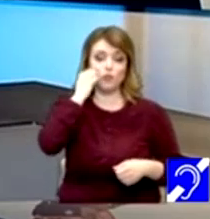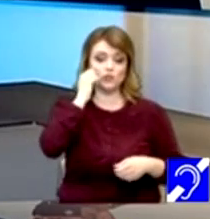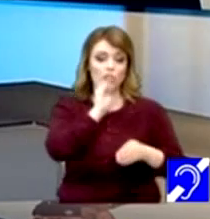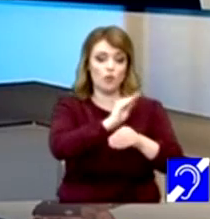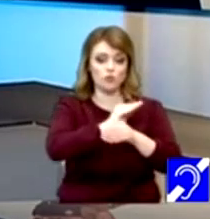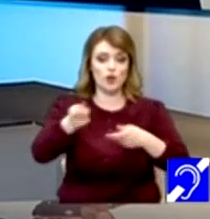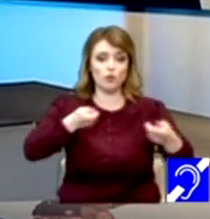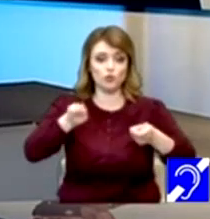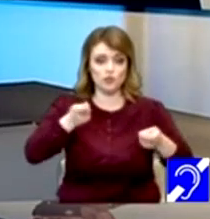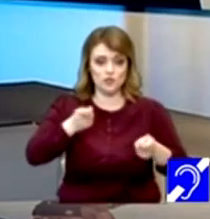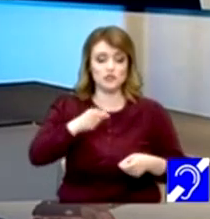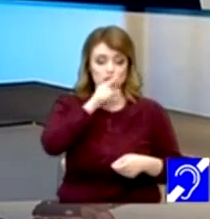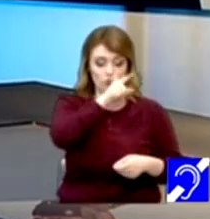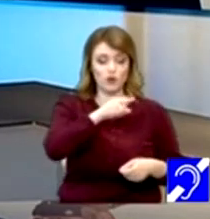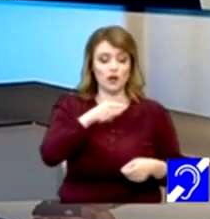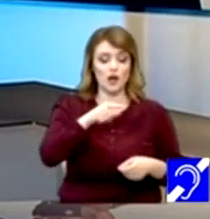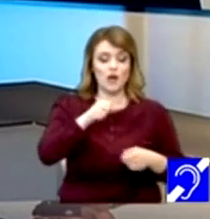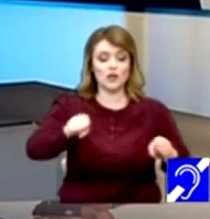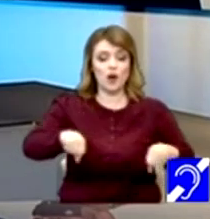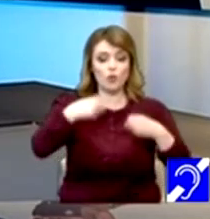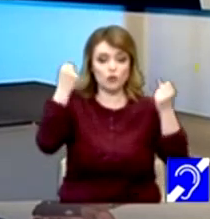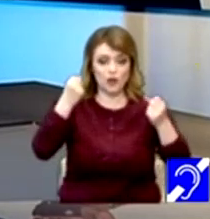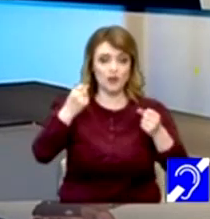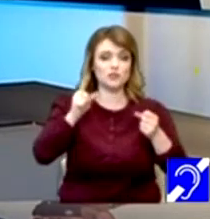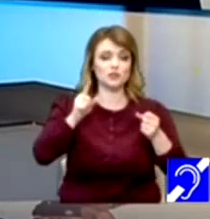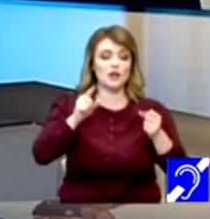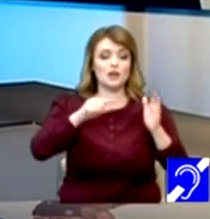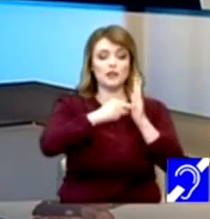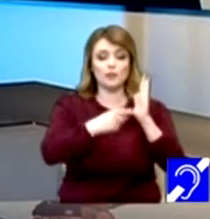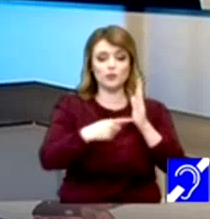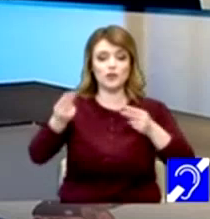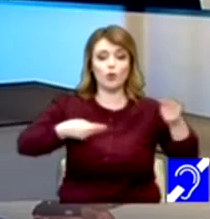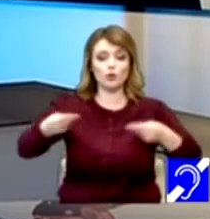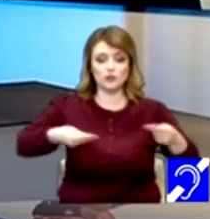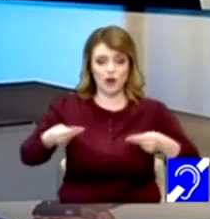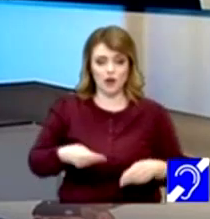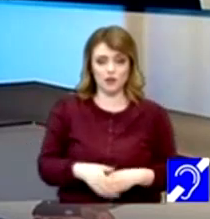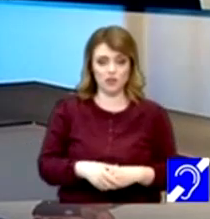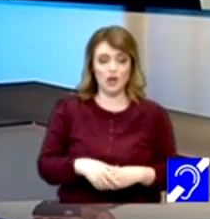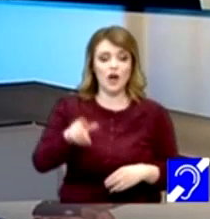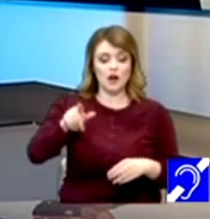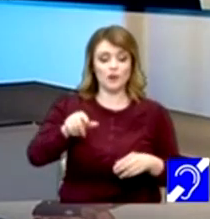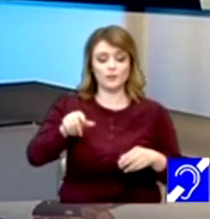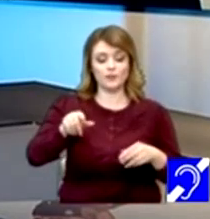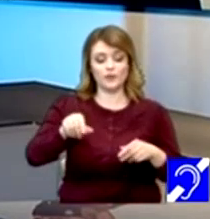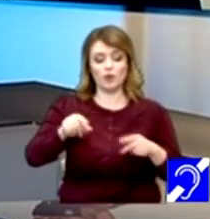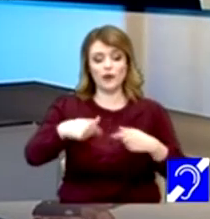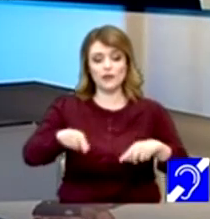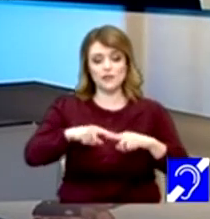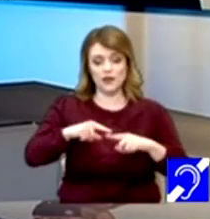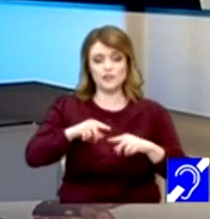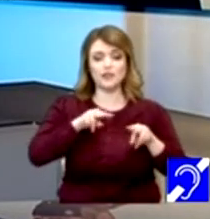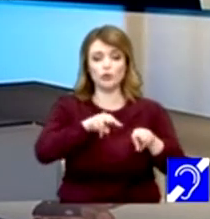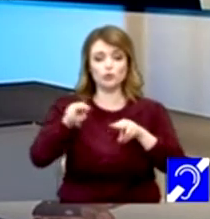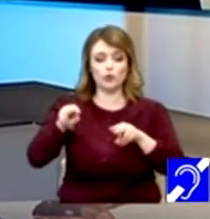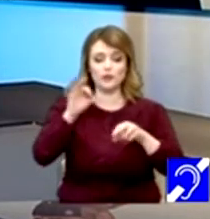acuză autoritățile de la Bratislava că au încălcat prevederile contractului. Asta după ce Agenția Slovacă pentru Controlul Medicamentelor